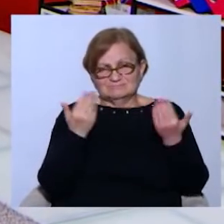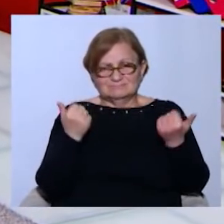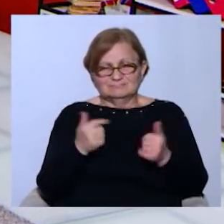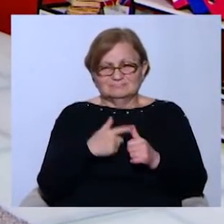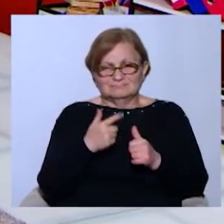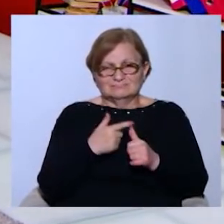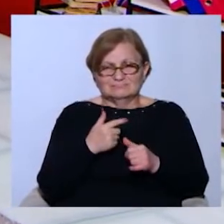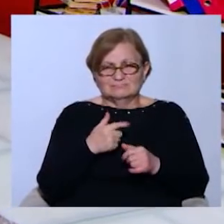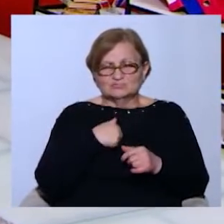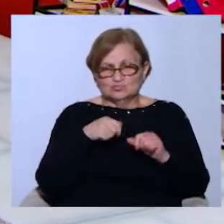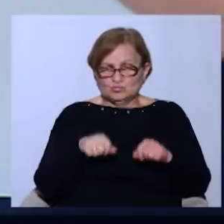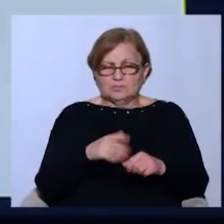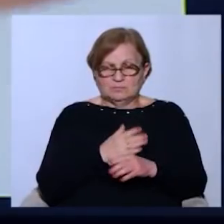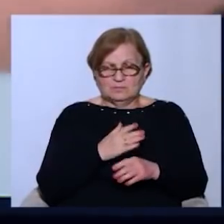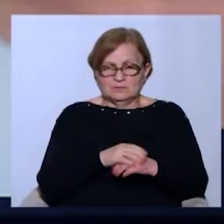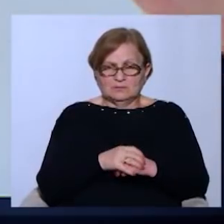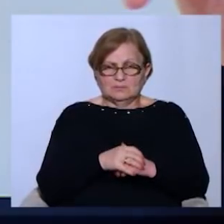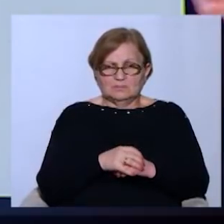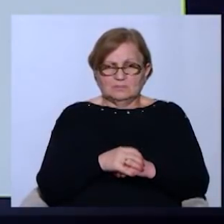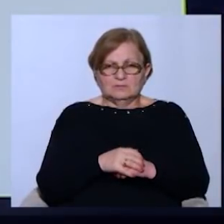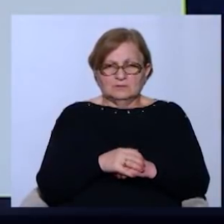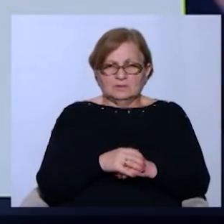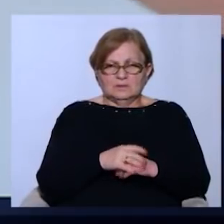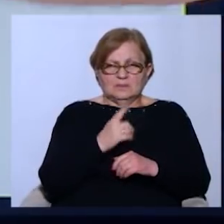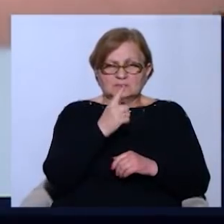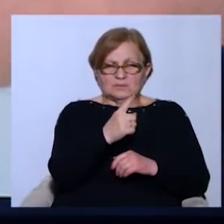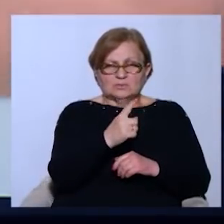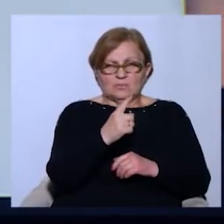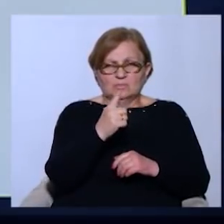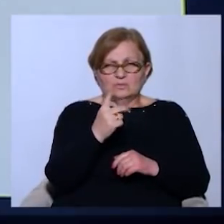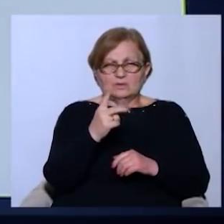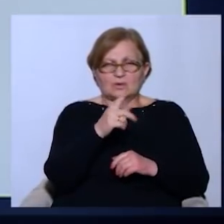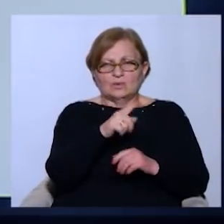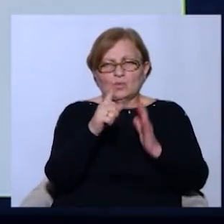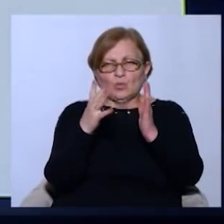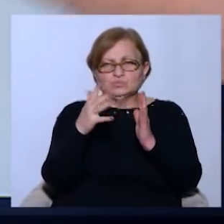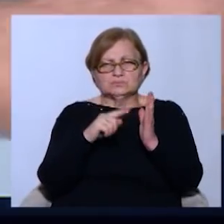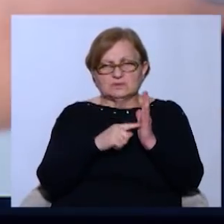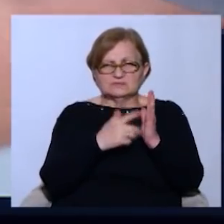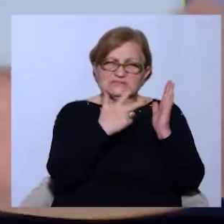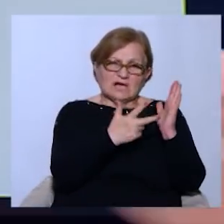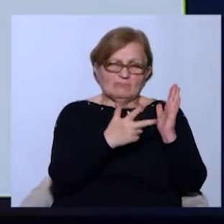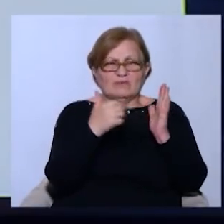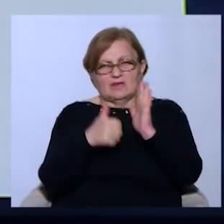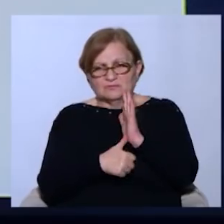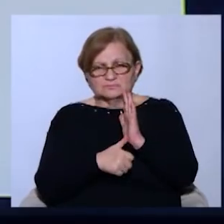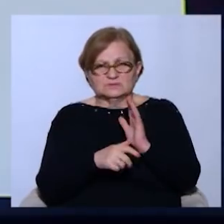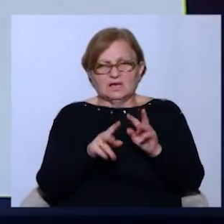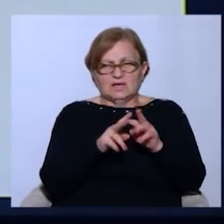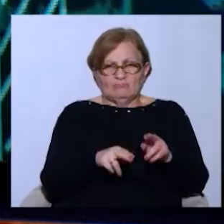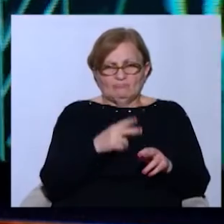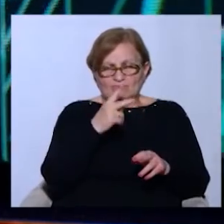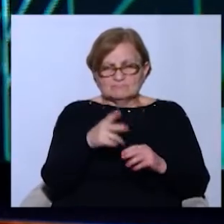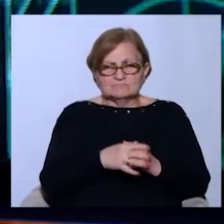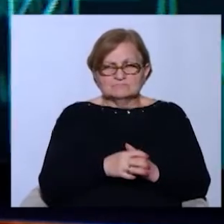ესე იგი, ჩვენ ამისი უფლება გვაქვს, რომ თითოეული წევრი გავამრავლოთ აი ამ 5-იანზე, ხომ? იგივე გამოვა ქვემოთაც. ნახეთ,